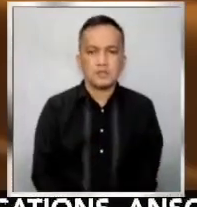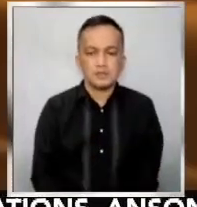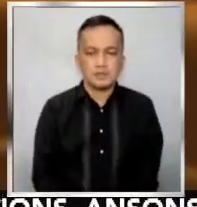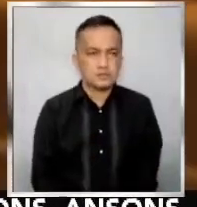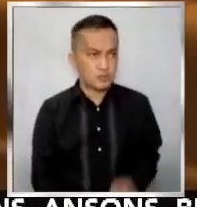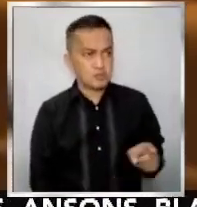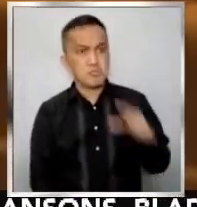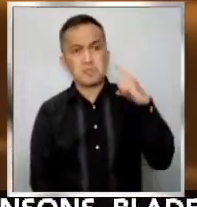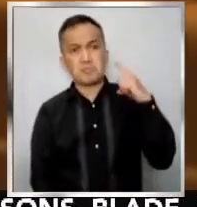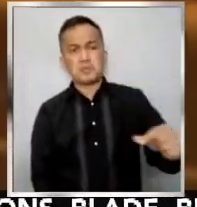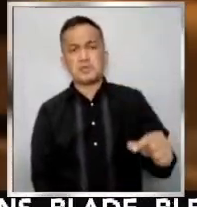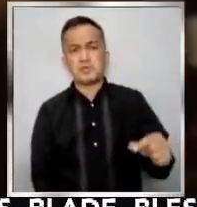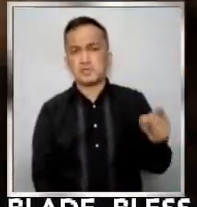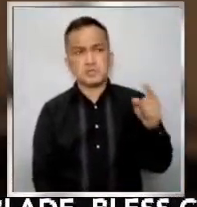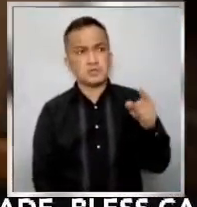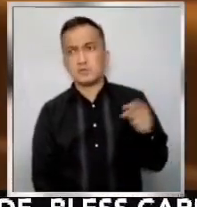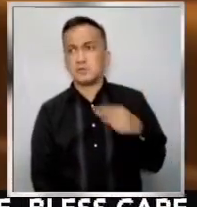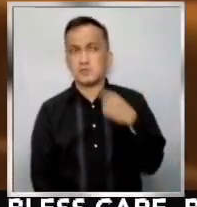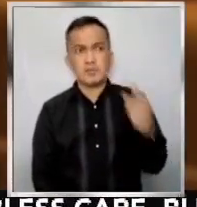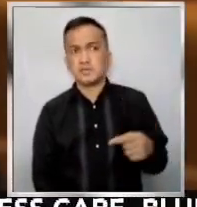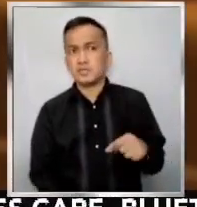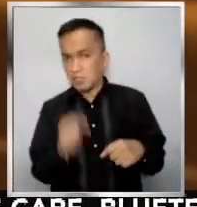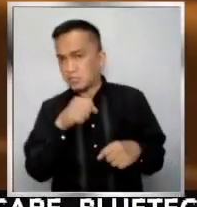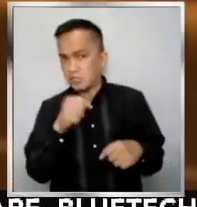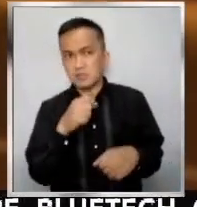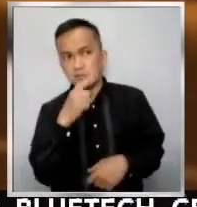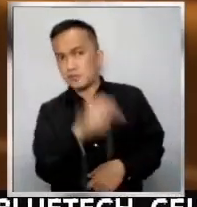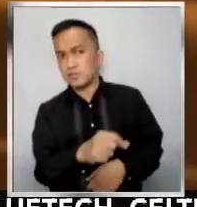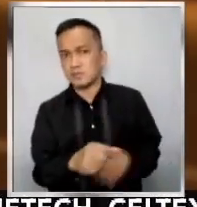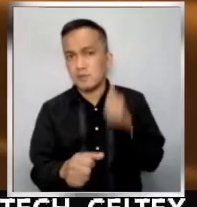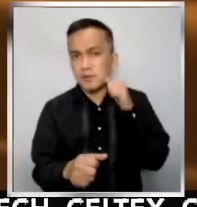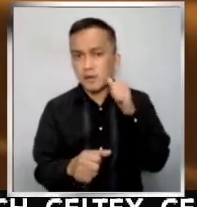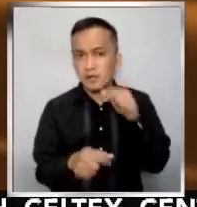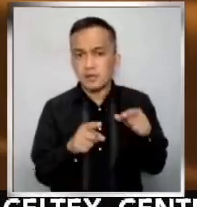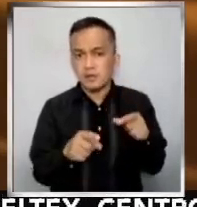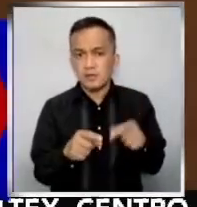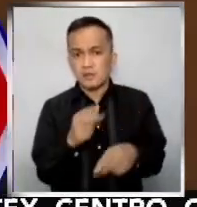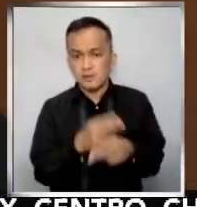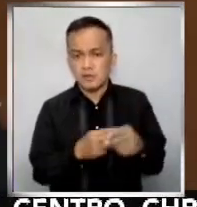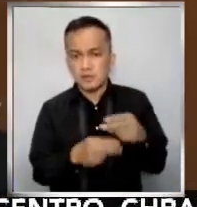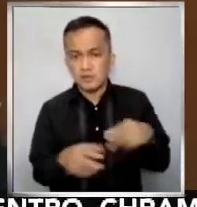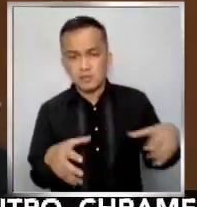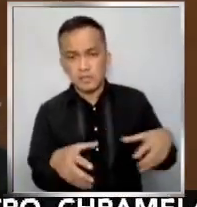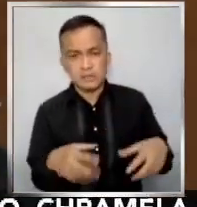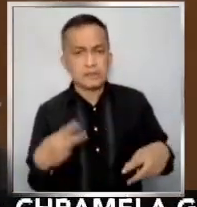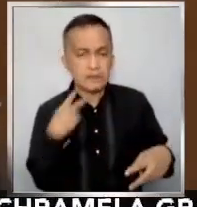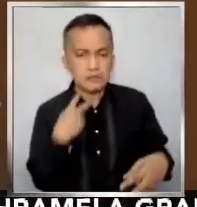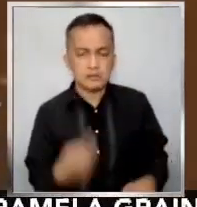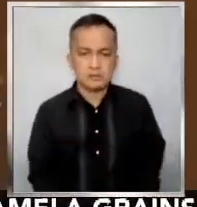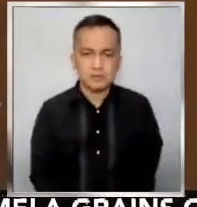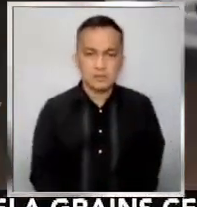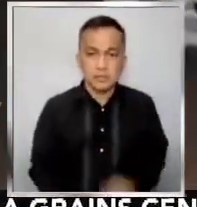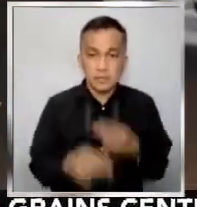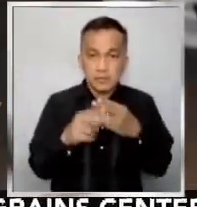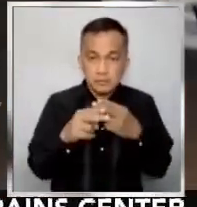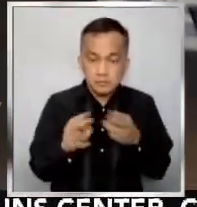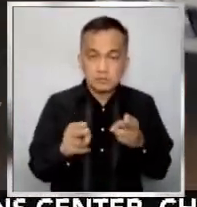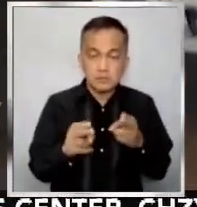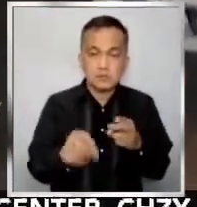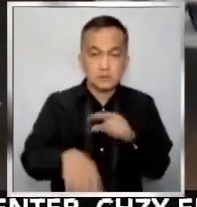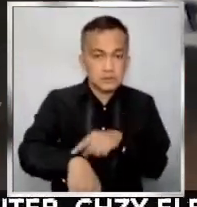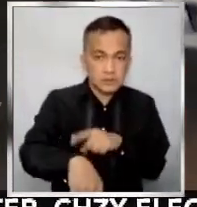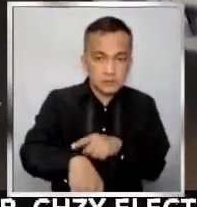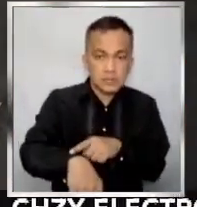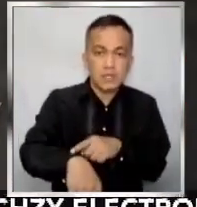Mabilis? Oo, sir. Sumad siya? Sir, yung babae, sir. Yung kamay niya naipit. Ilang minuto ang lumipas, dumating na ang ambulansya.